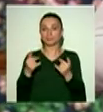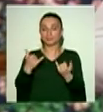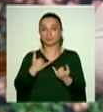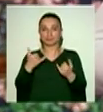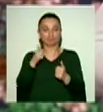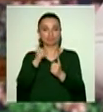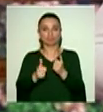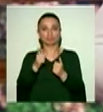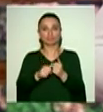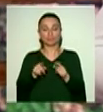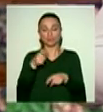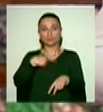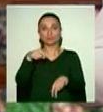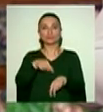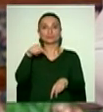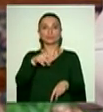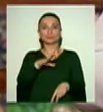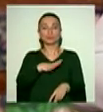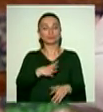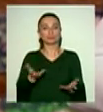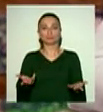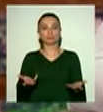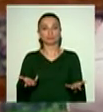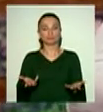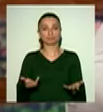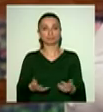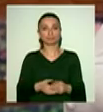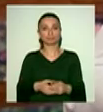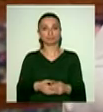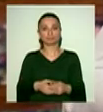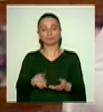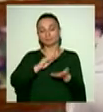ისეთ სურპრიზებს მახვედრებდა. ისეთი შეგრძნება მქონდა.